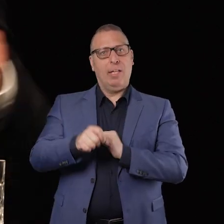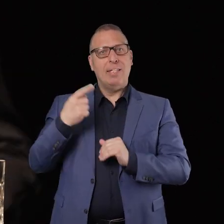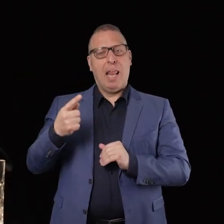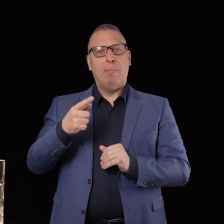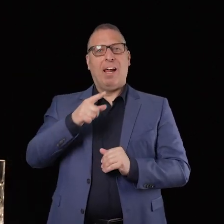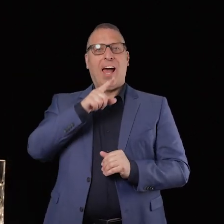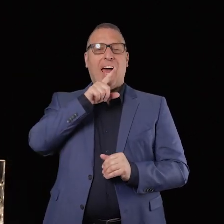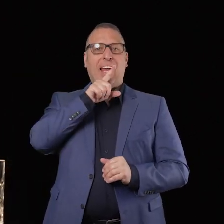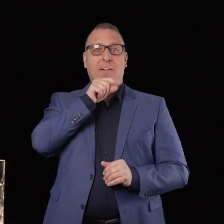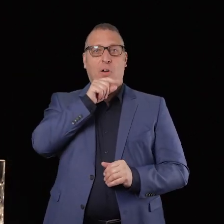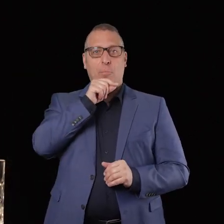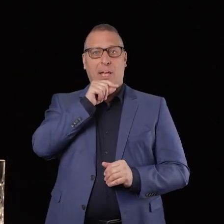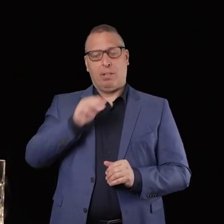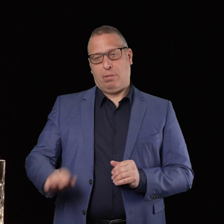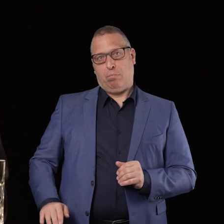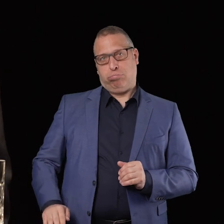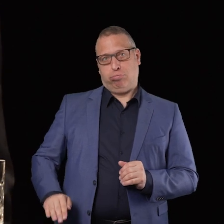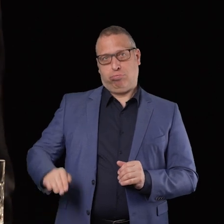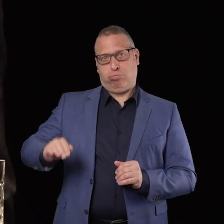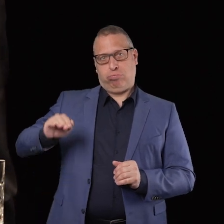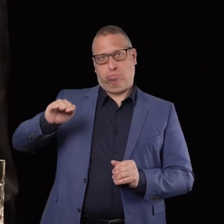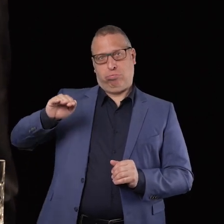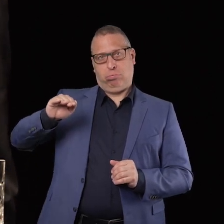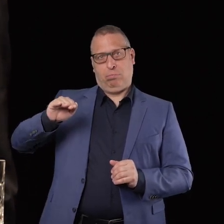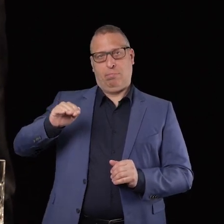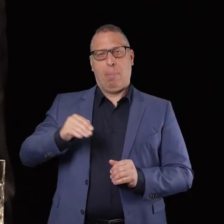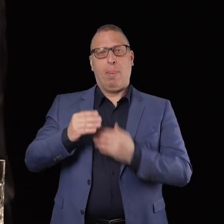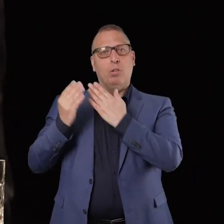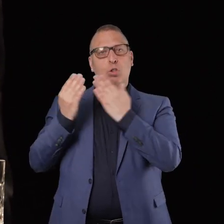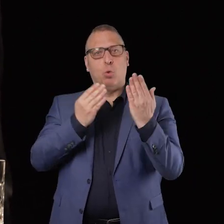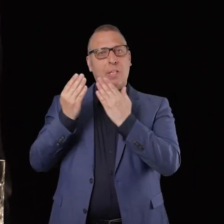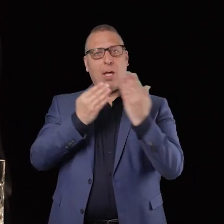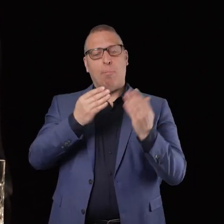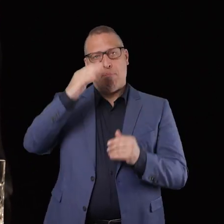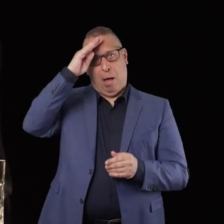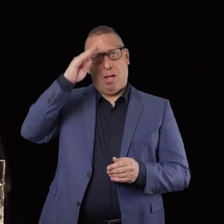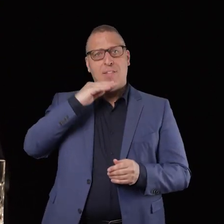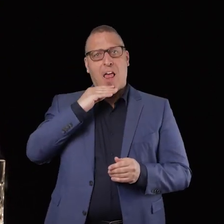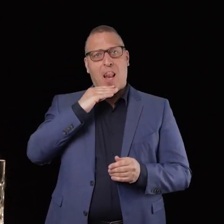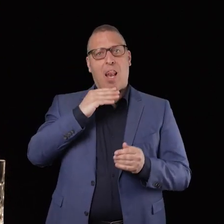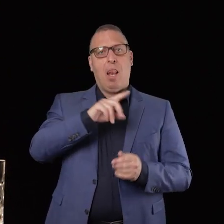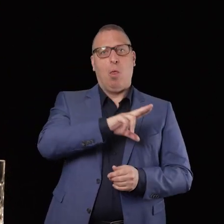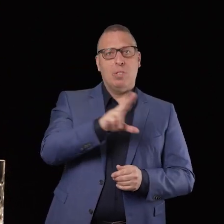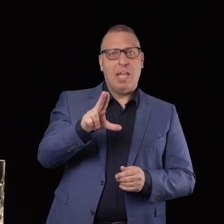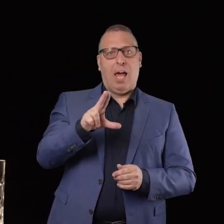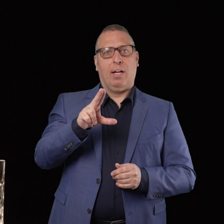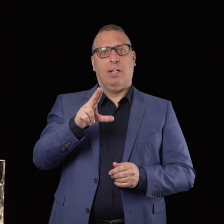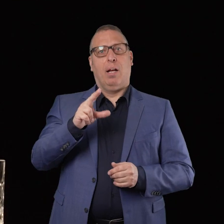ist reformiert aufgewachsen, studierte in Basel, Luzern,